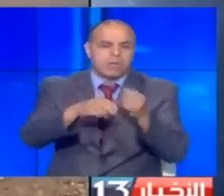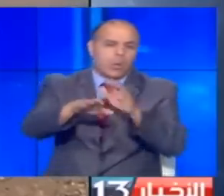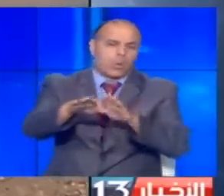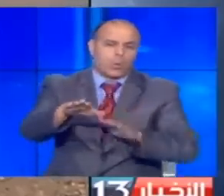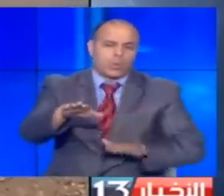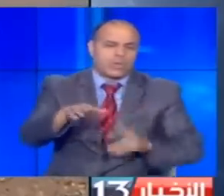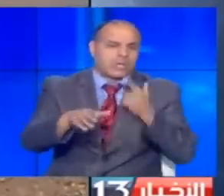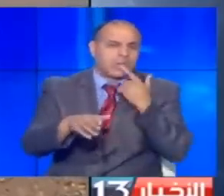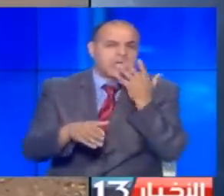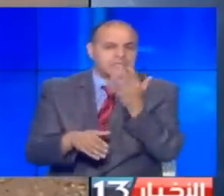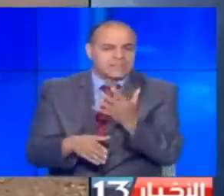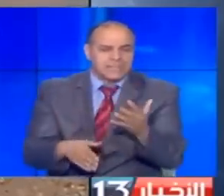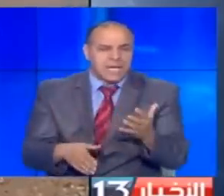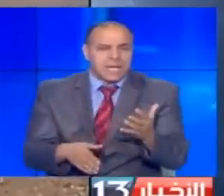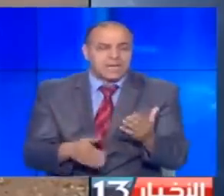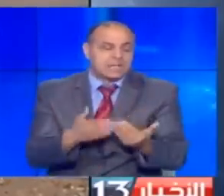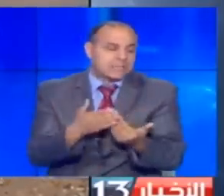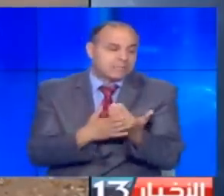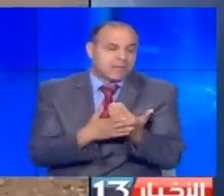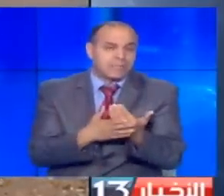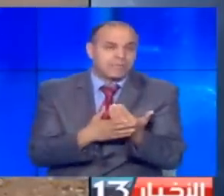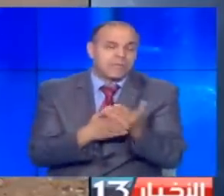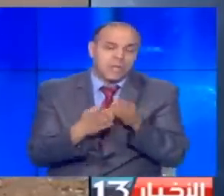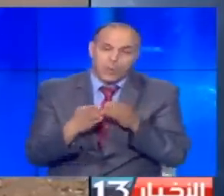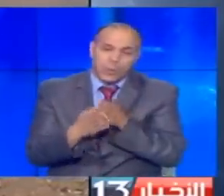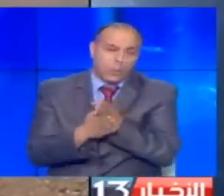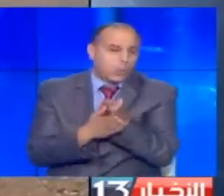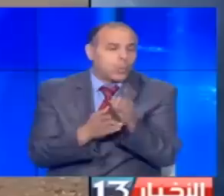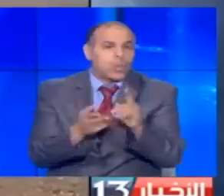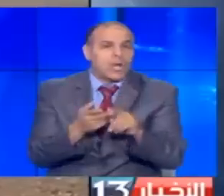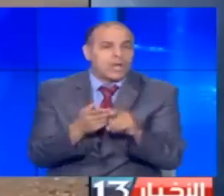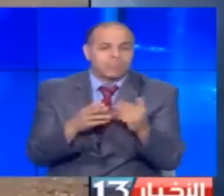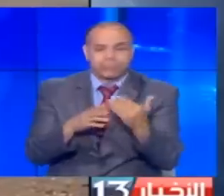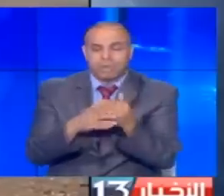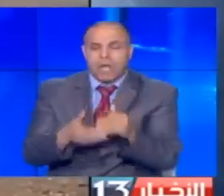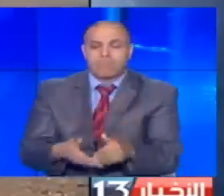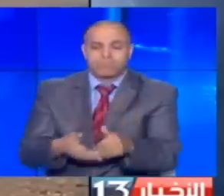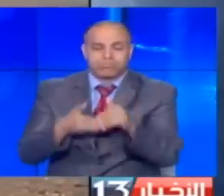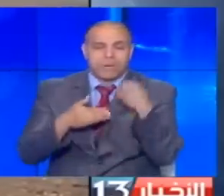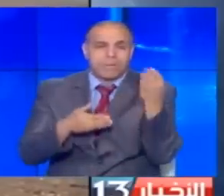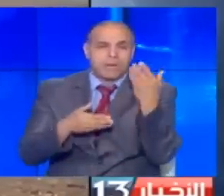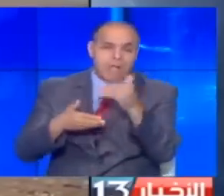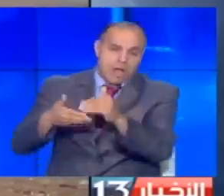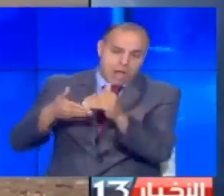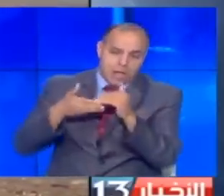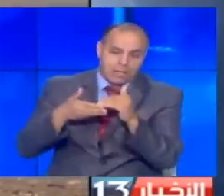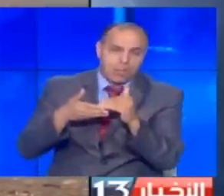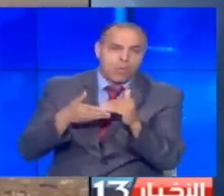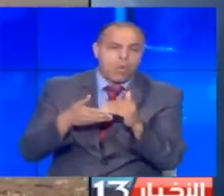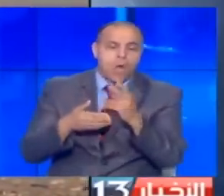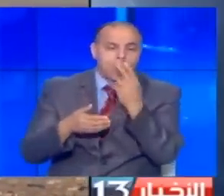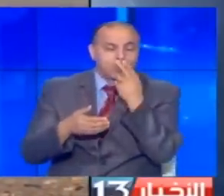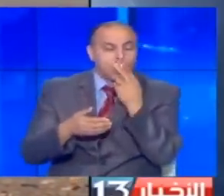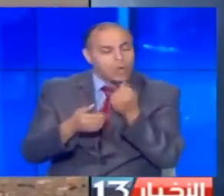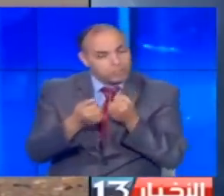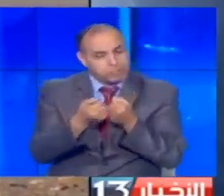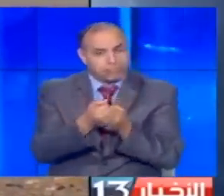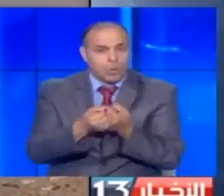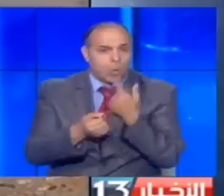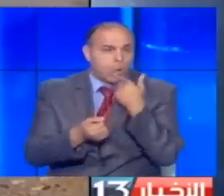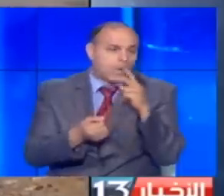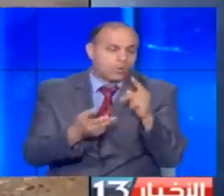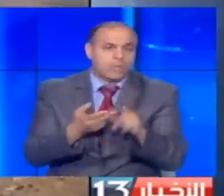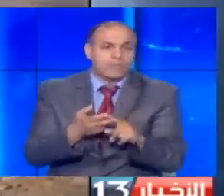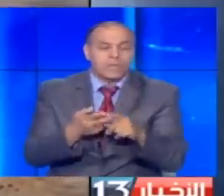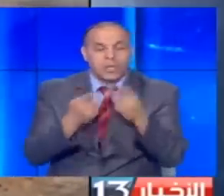وتلاميذ هذا ال السبع وتم الاتجاه خاصه الى تدخلات الحمايه المدنيه مختلف الاسلاك الامنيه الاخرى